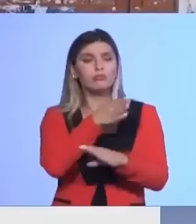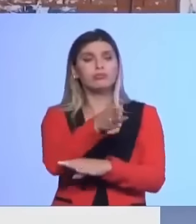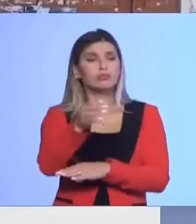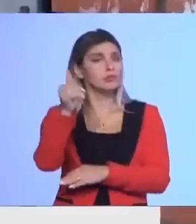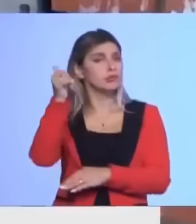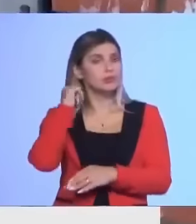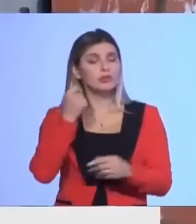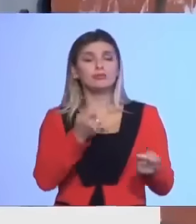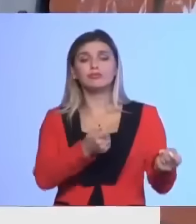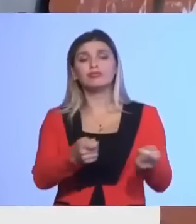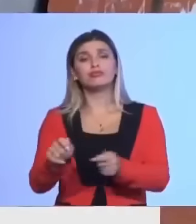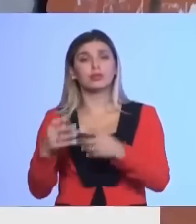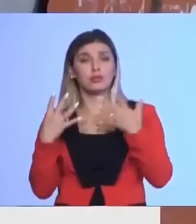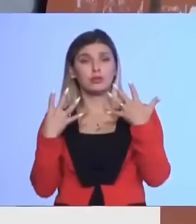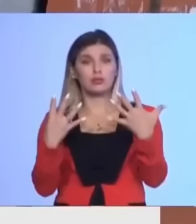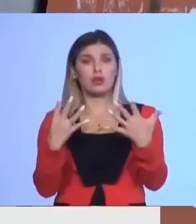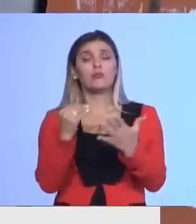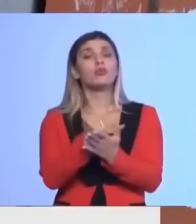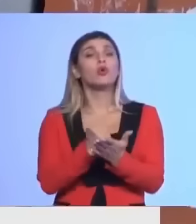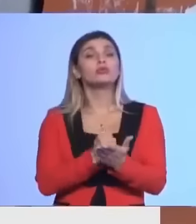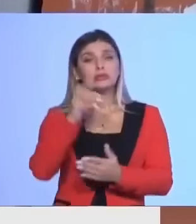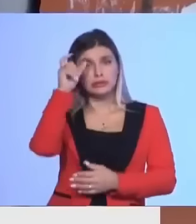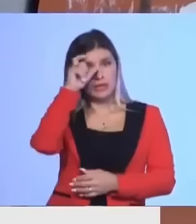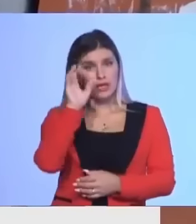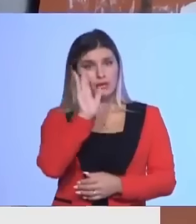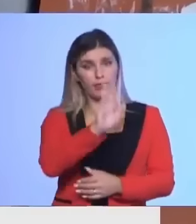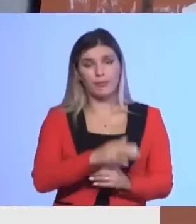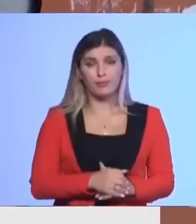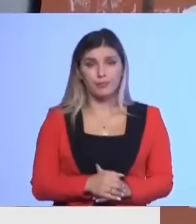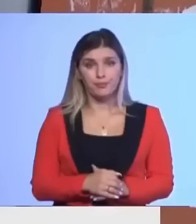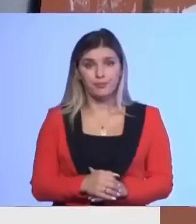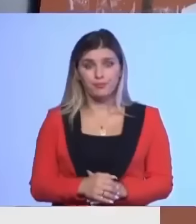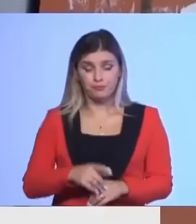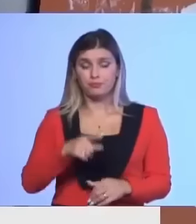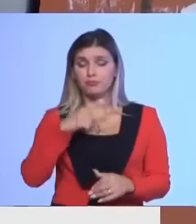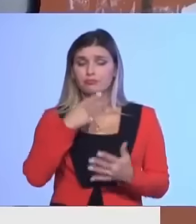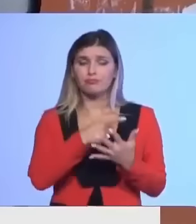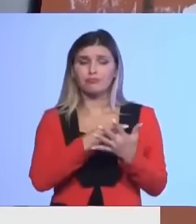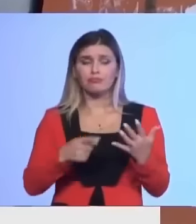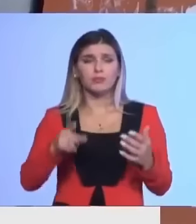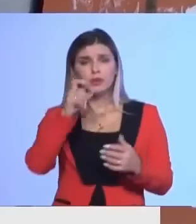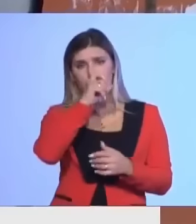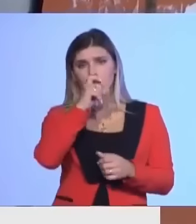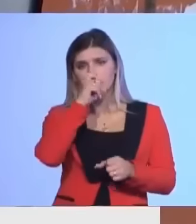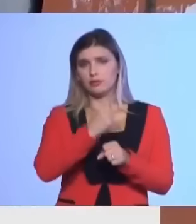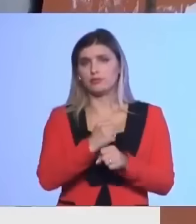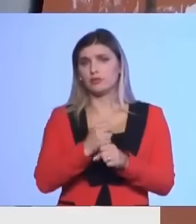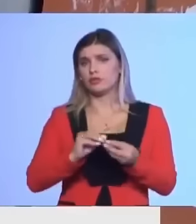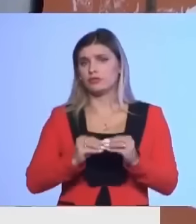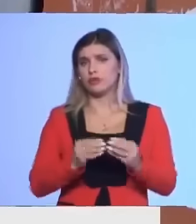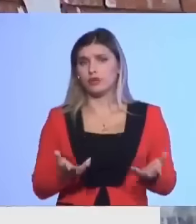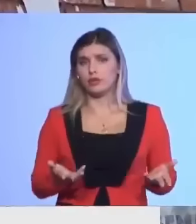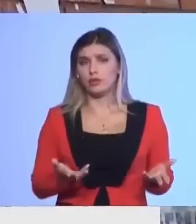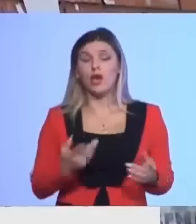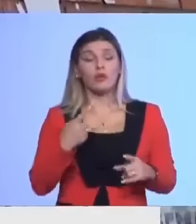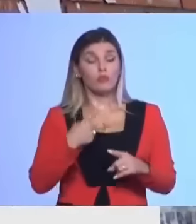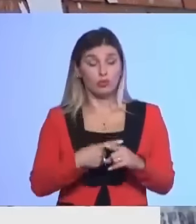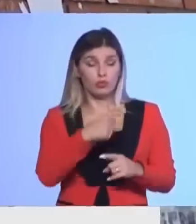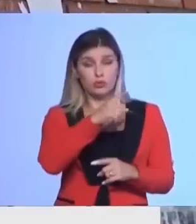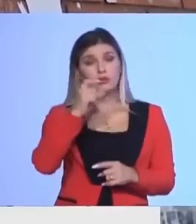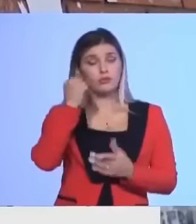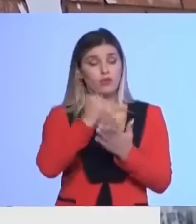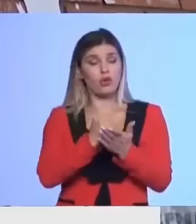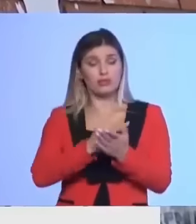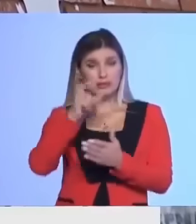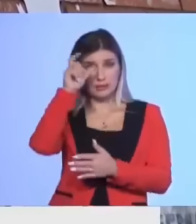e djeshme 9 objekte të postës së Serbisë në veri. Sipas tij, këto operime janë bërë ilegale. Posta e Serbisë ka vepruar ilegalisht